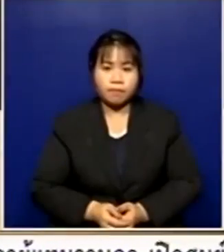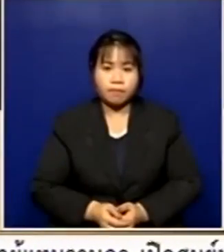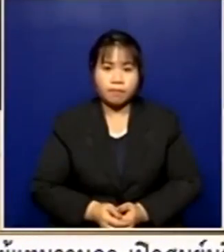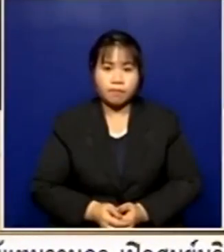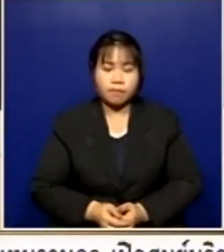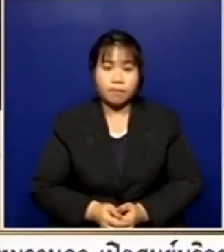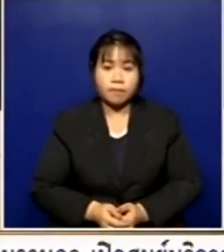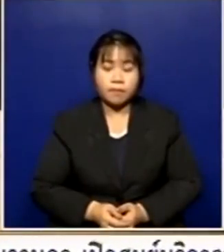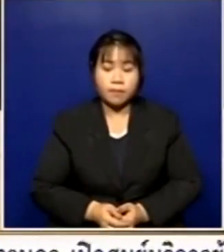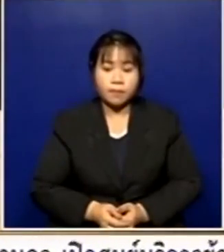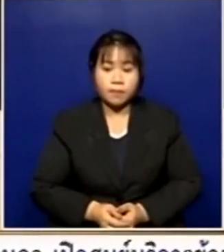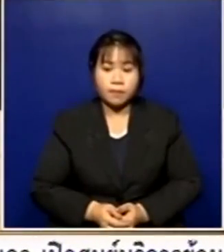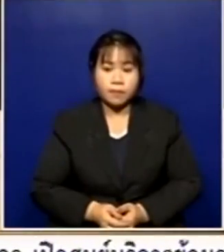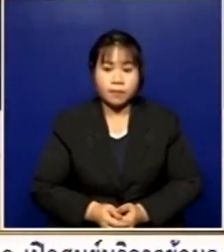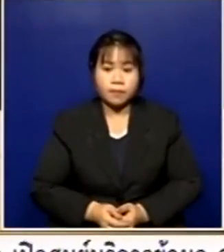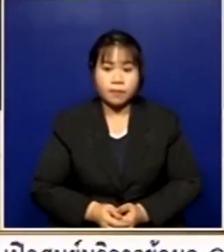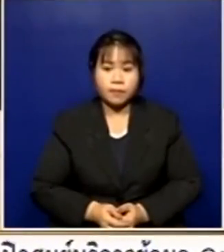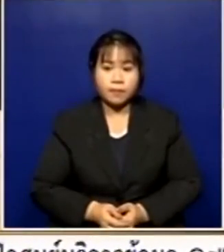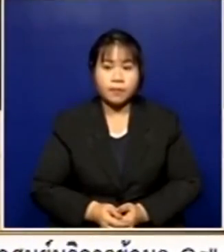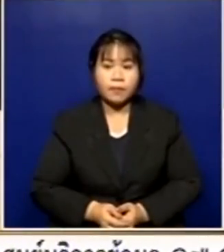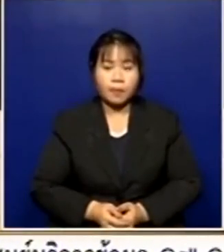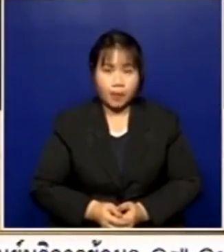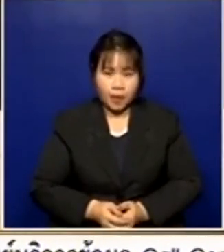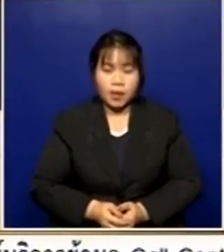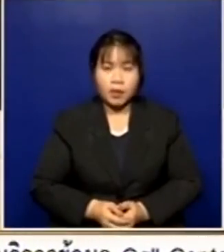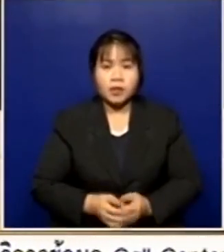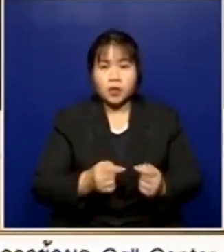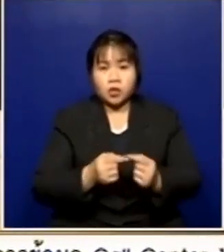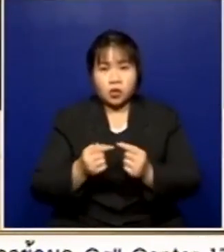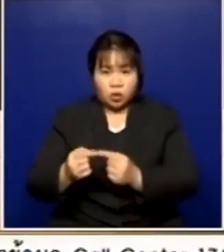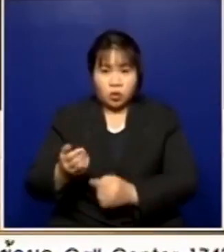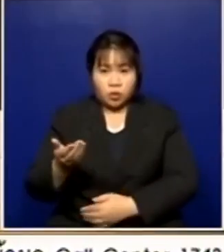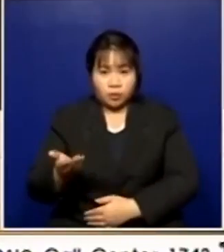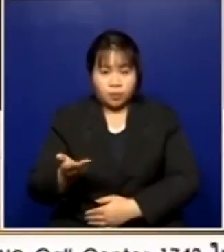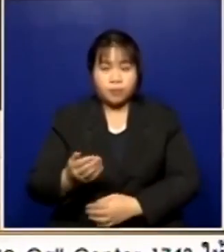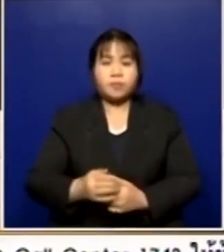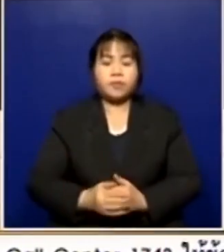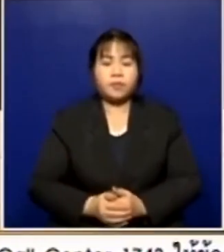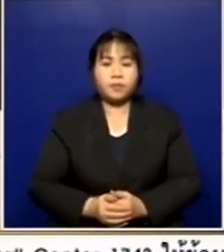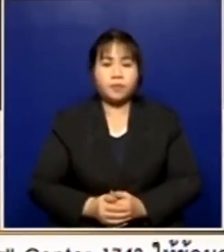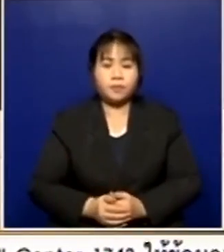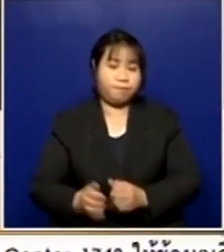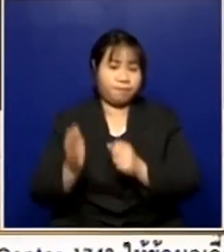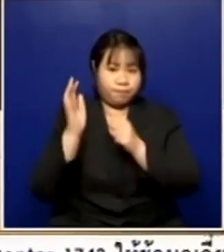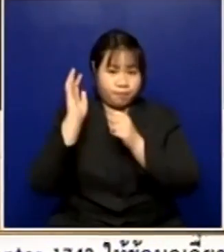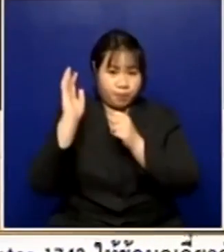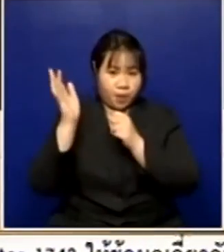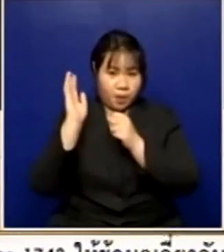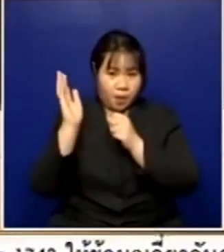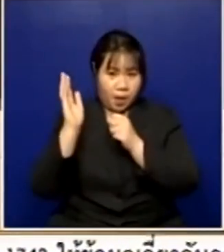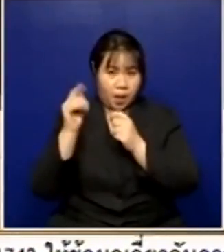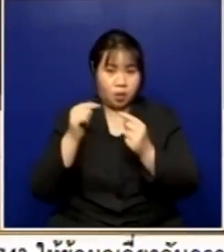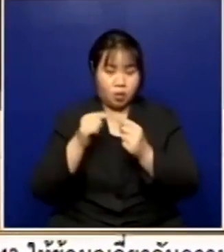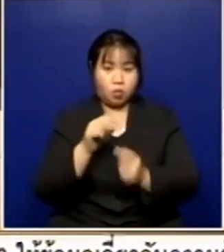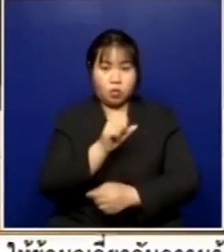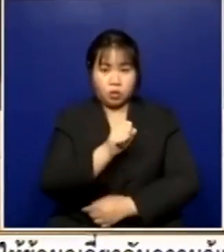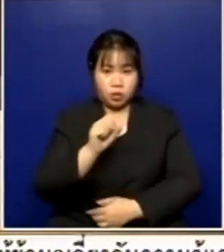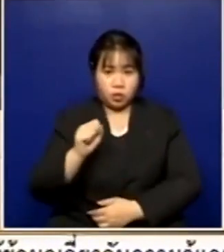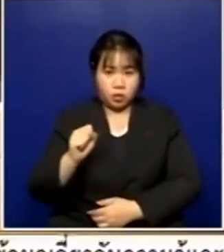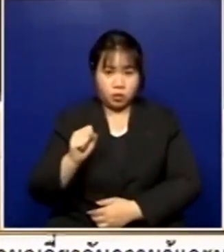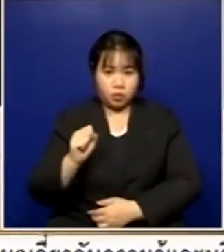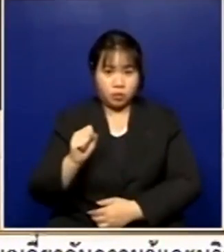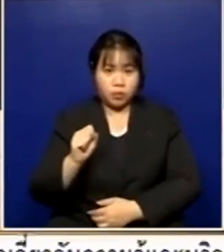ม.คนะครับต่อไปจะเป็นการอธิบายของท่านสมาชิกนะครับ